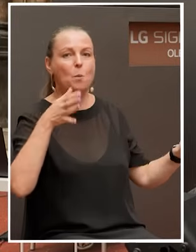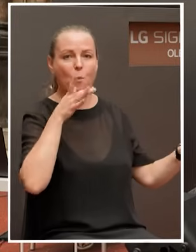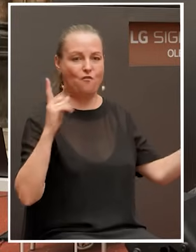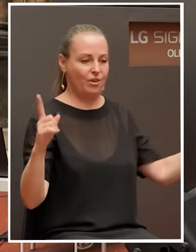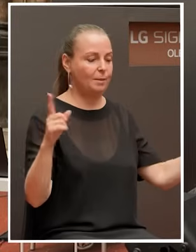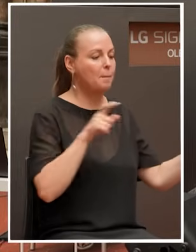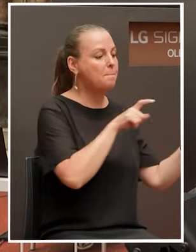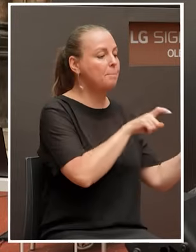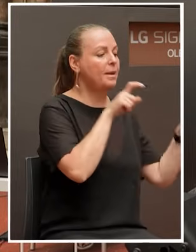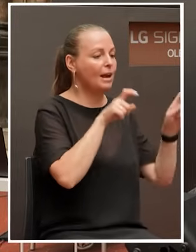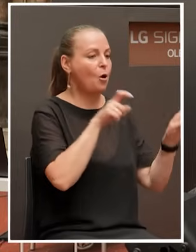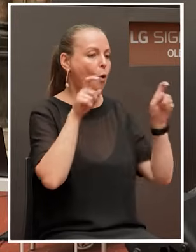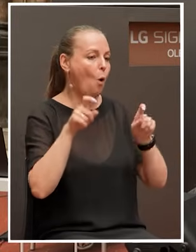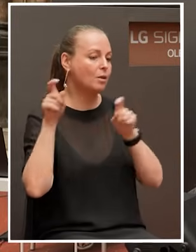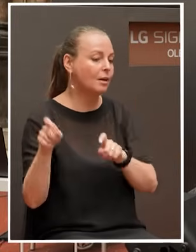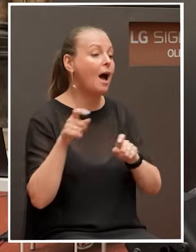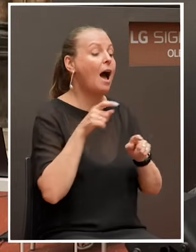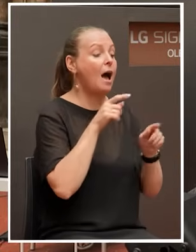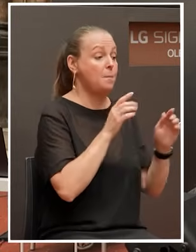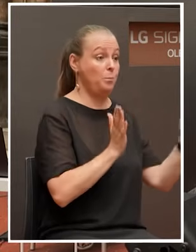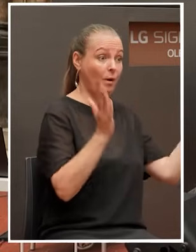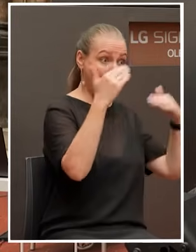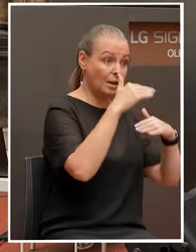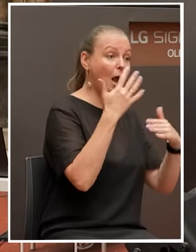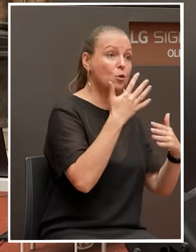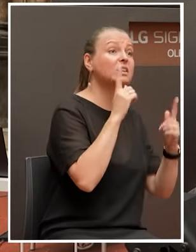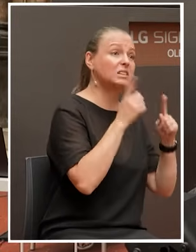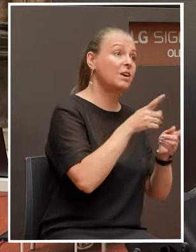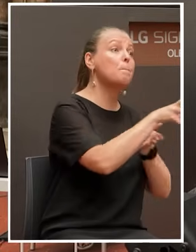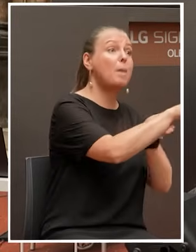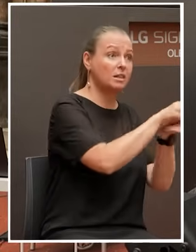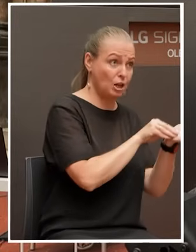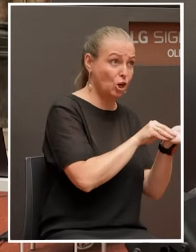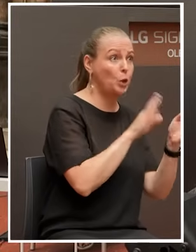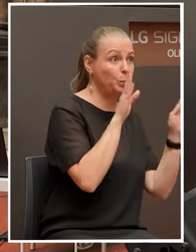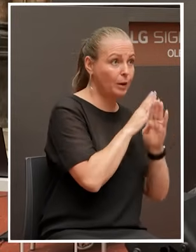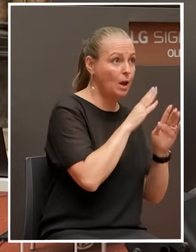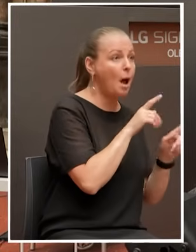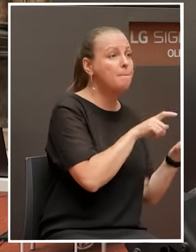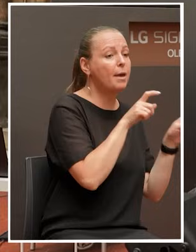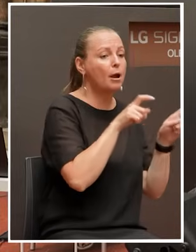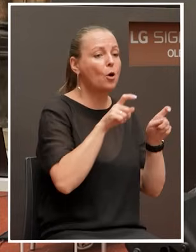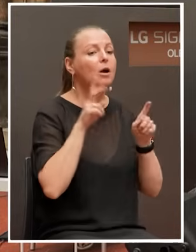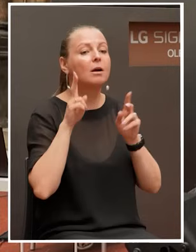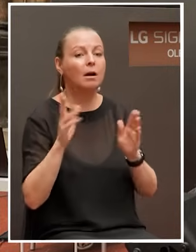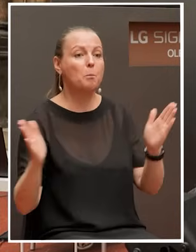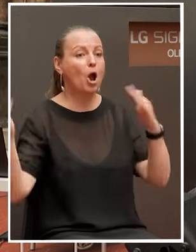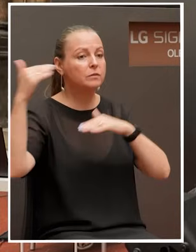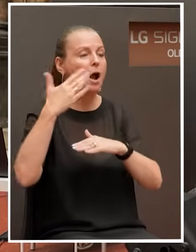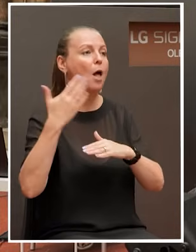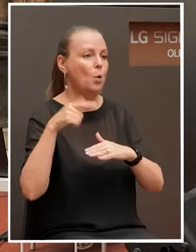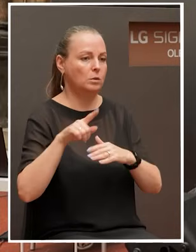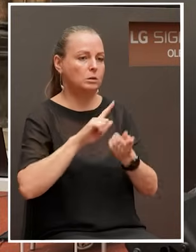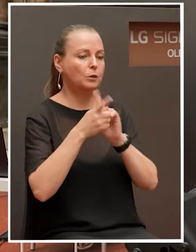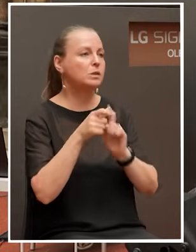от произведения, которое подражает действительности, к произведению, которое становится